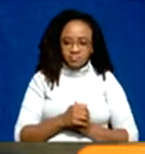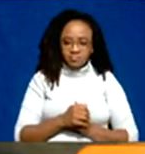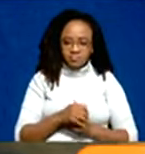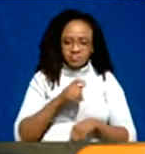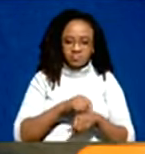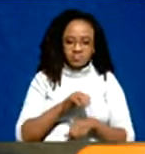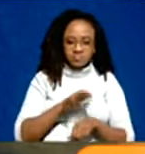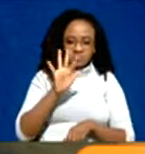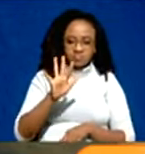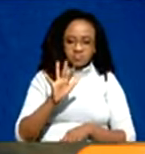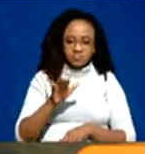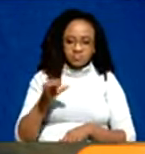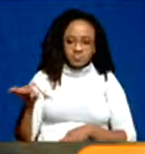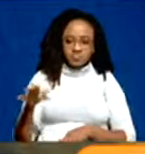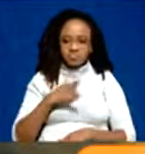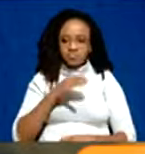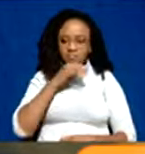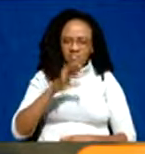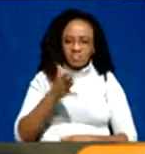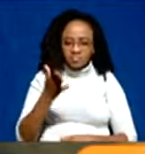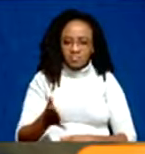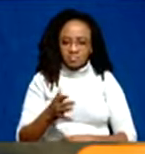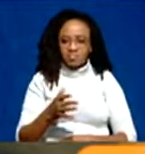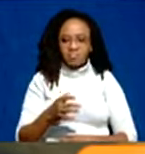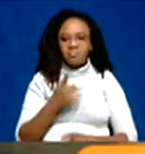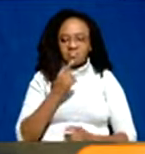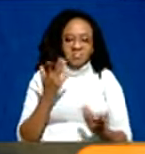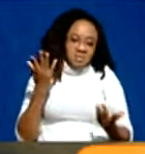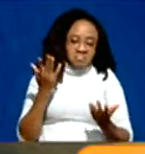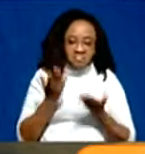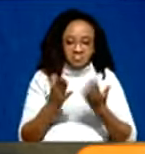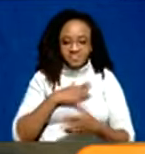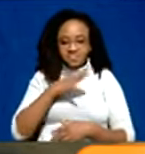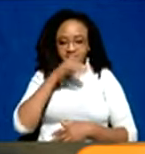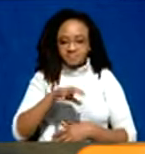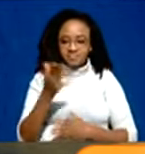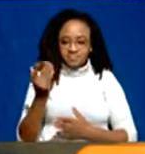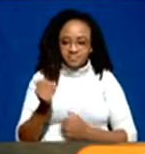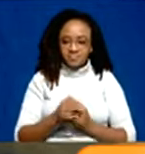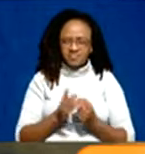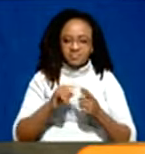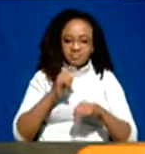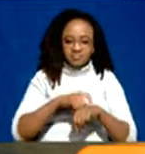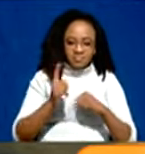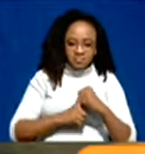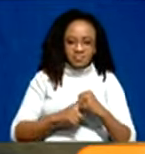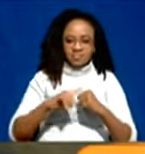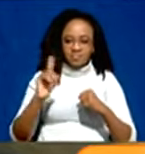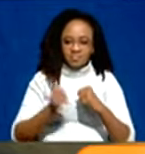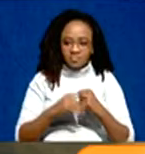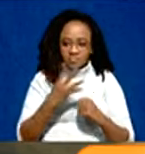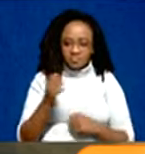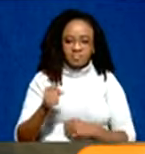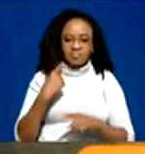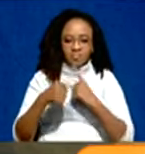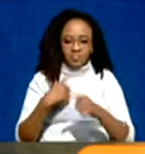walikuwa nasema oh basi imefika, my son is here. Oh, so nikaanza kusema hope. 6 a.m. 6:45 basi bado zinaingia,